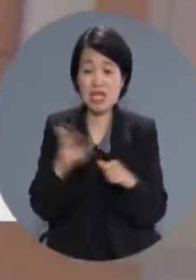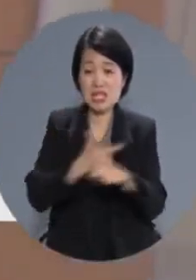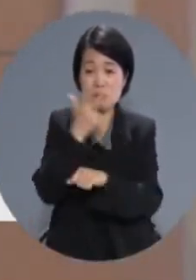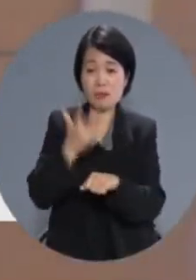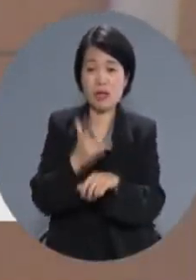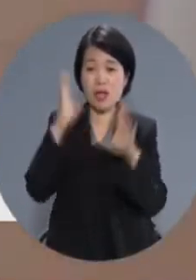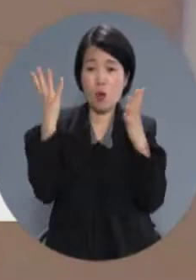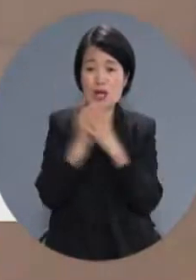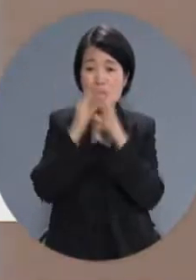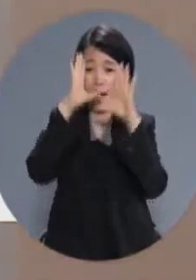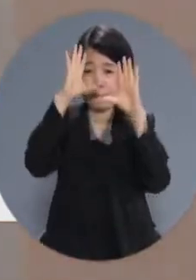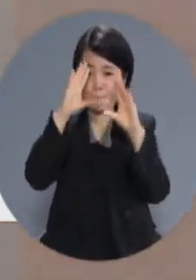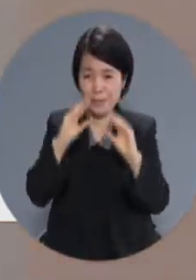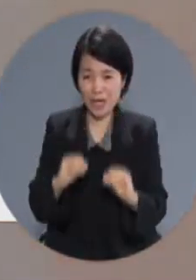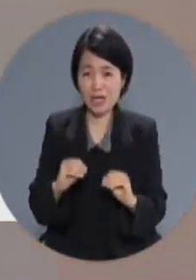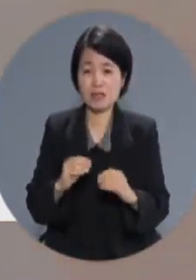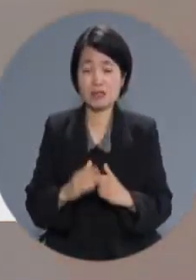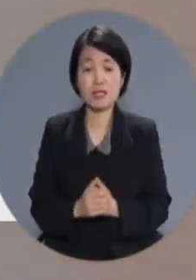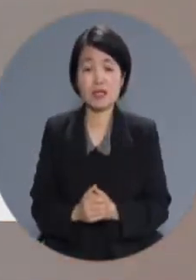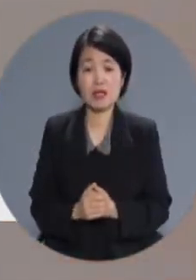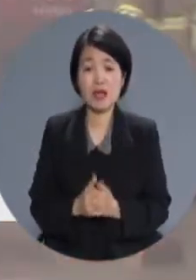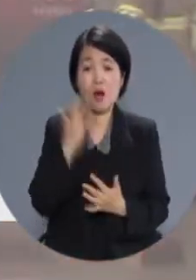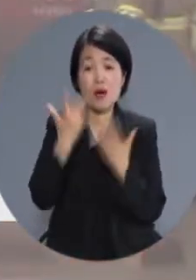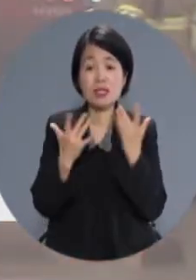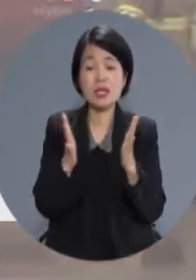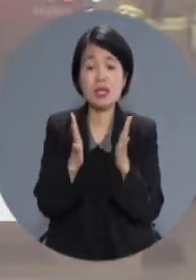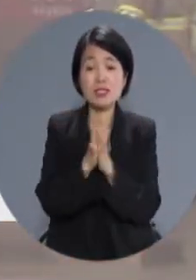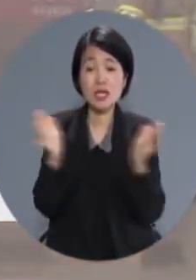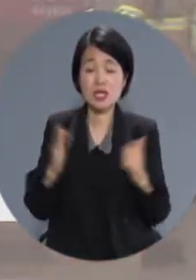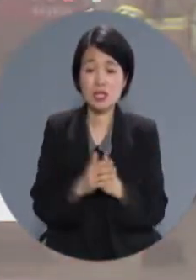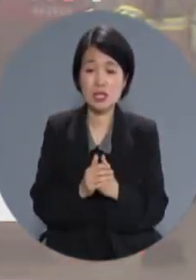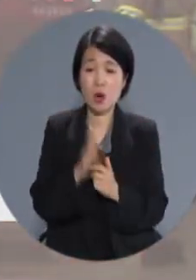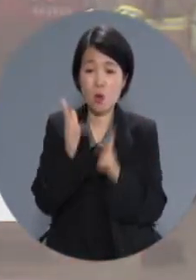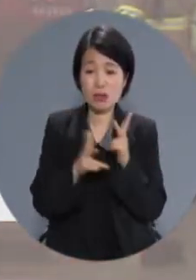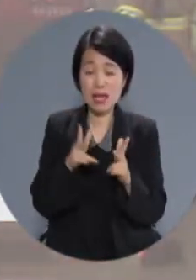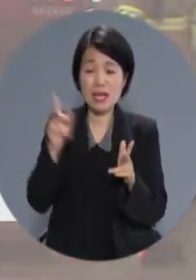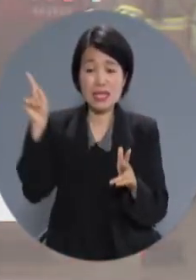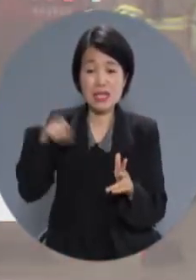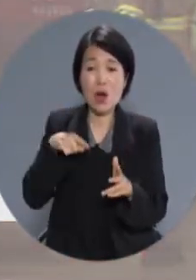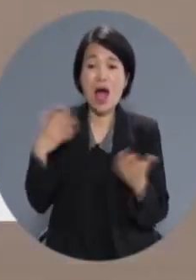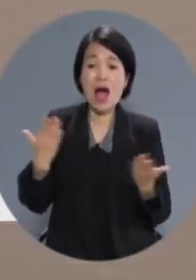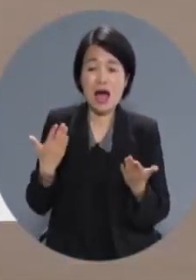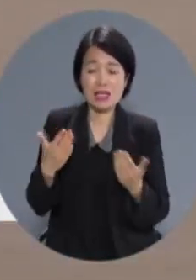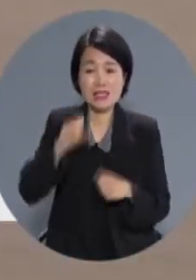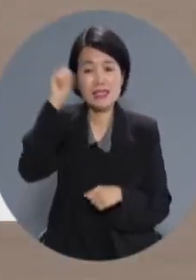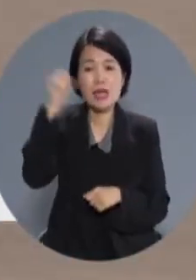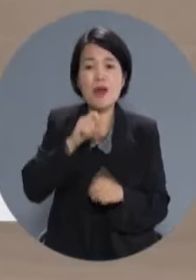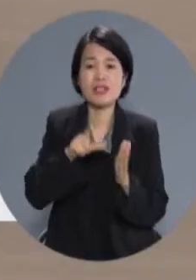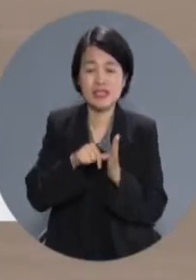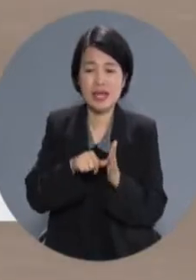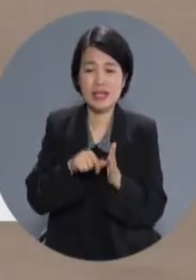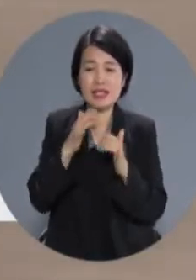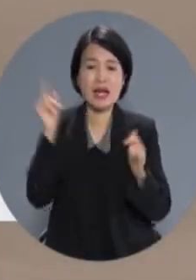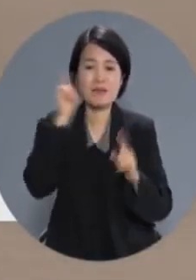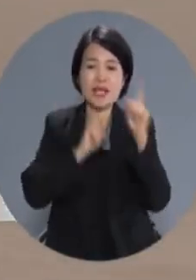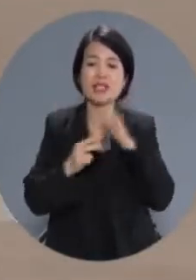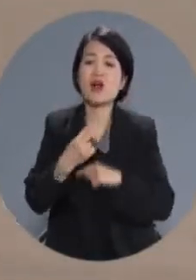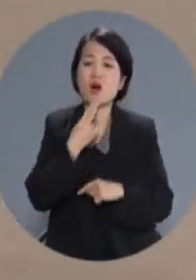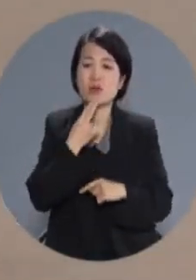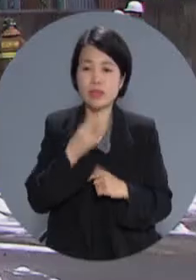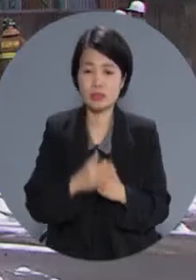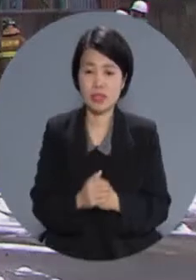7시간 만에야 완전 진화됐습니다. 화재 발생이 공장 직원들이 출근하지 않은 새벽 시간이라 인명피해는